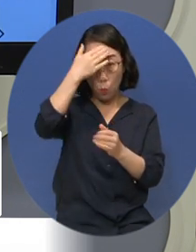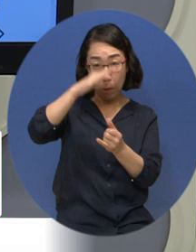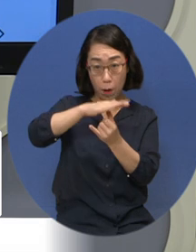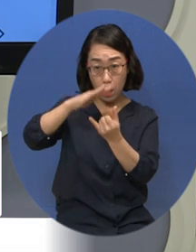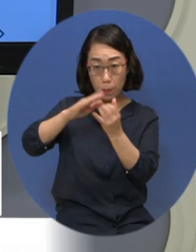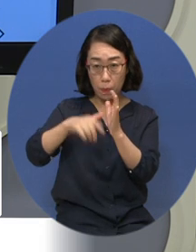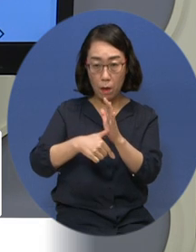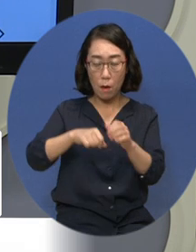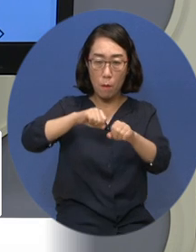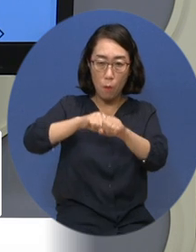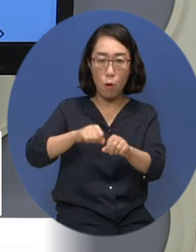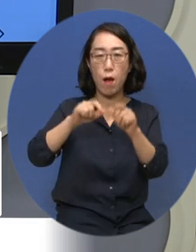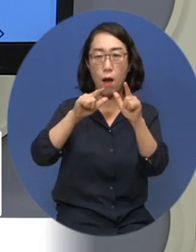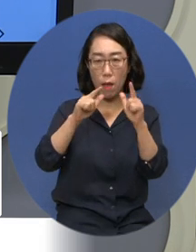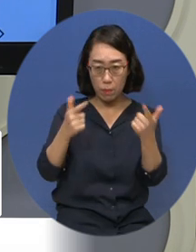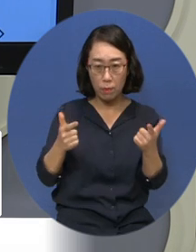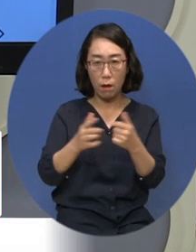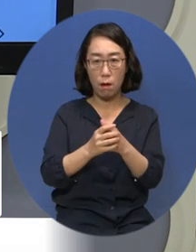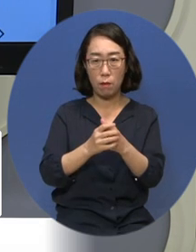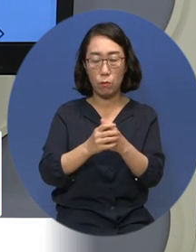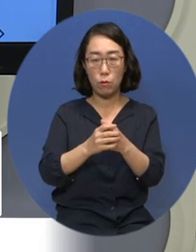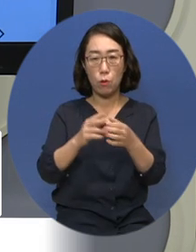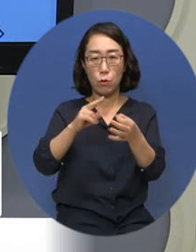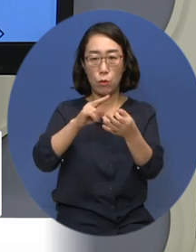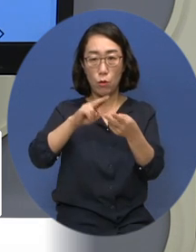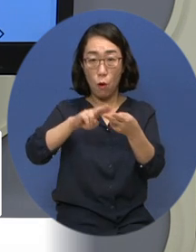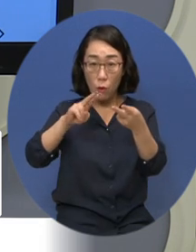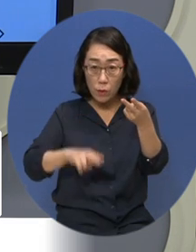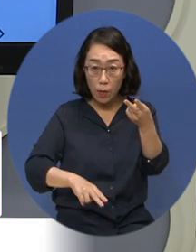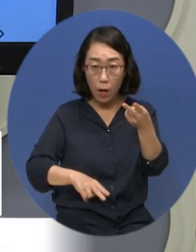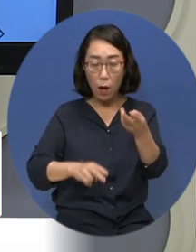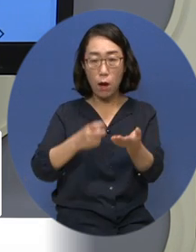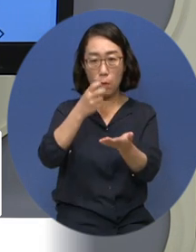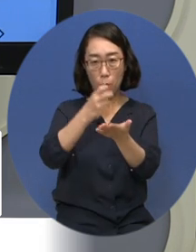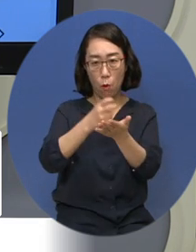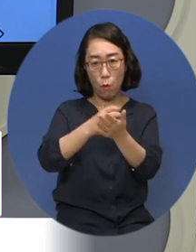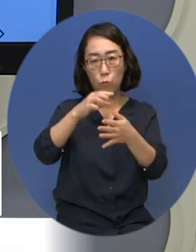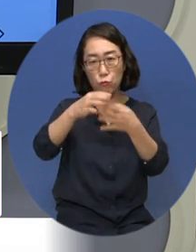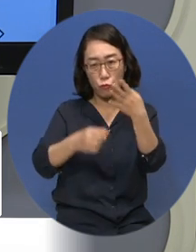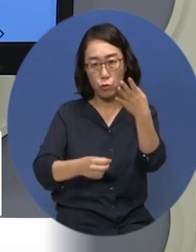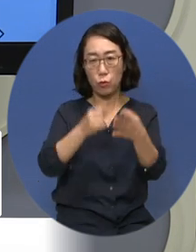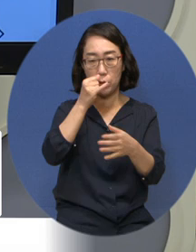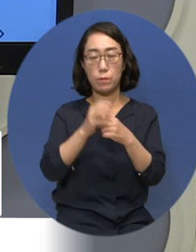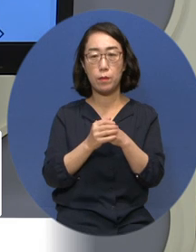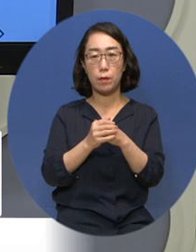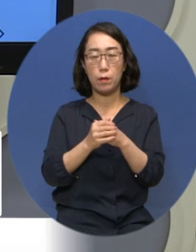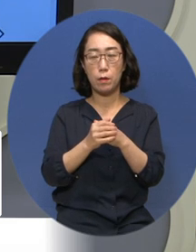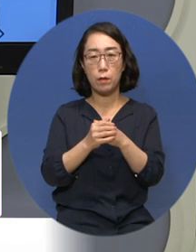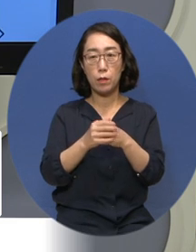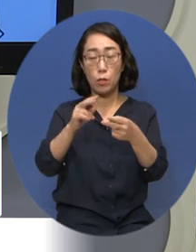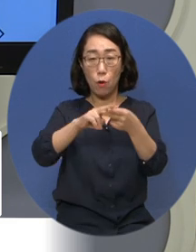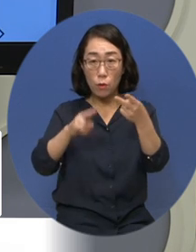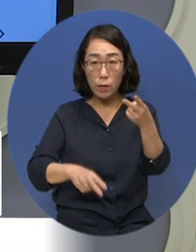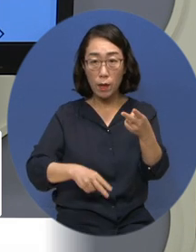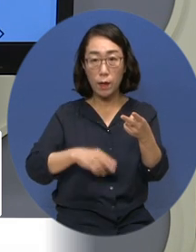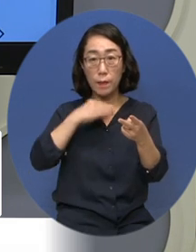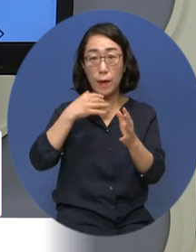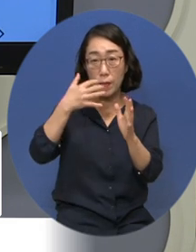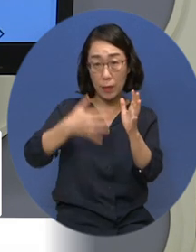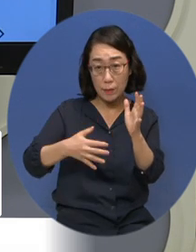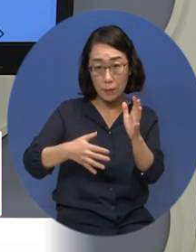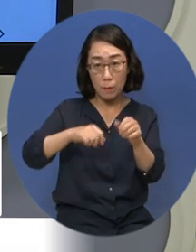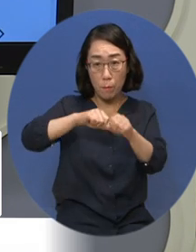벌하지 않는다 는 형사 미성년자 규정을 두고 있습니다 이러한 형사 미성년자 기존